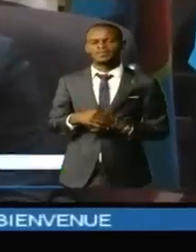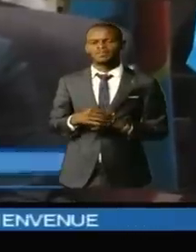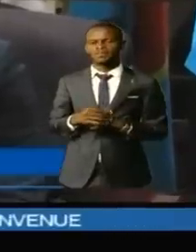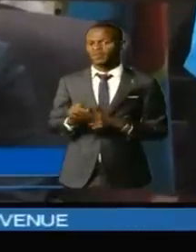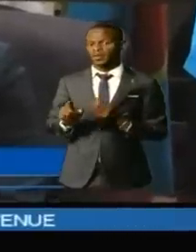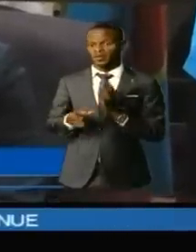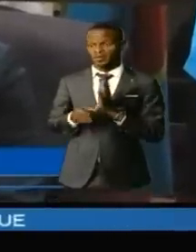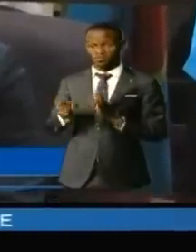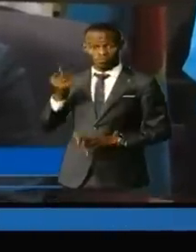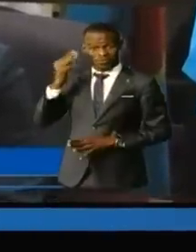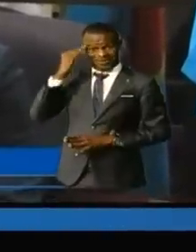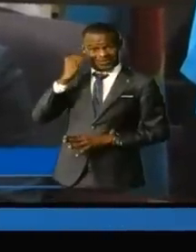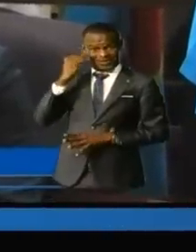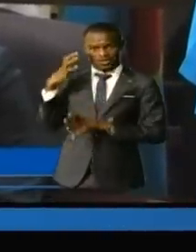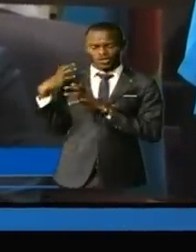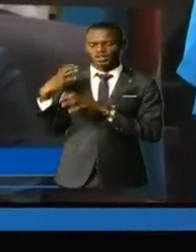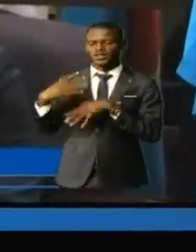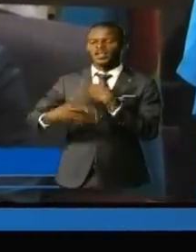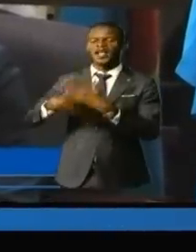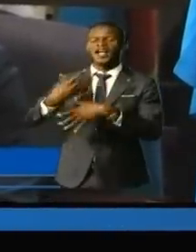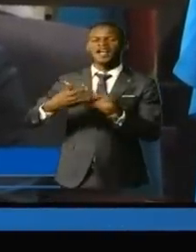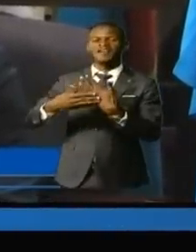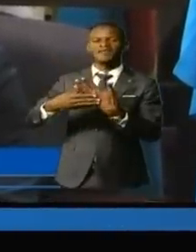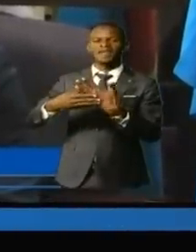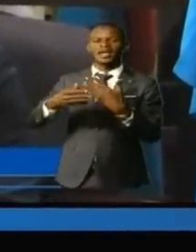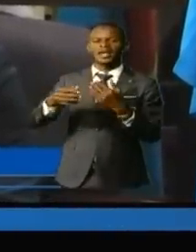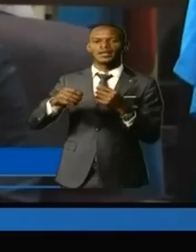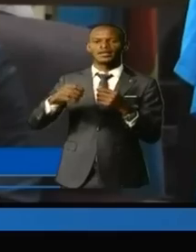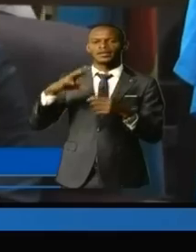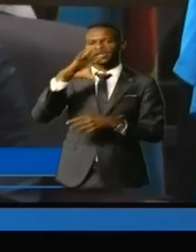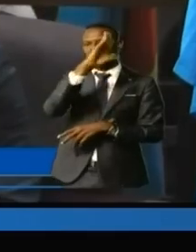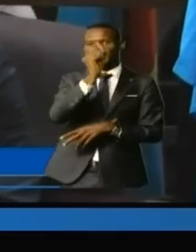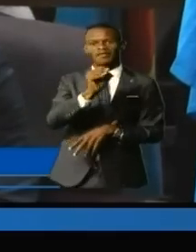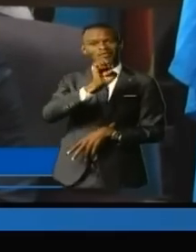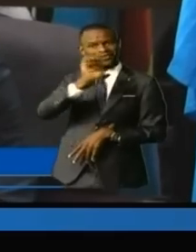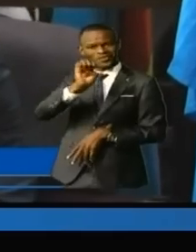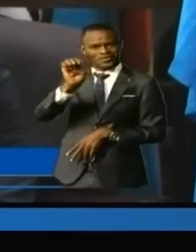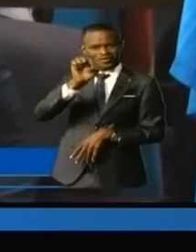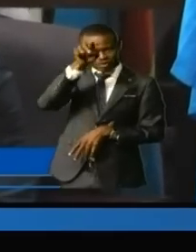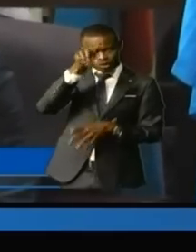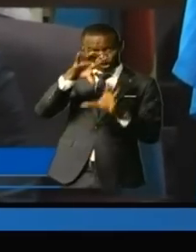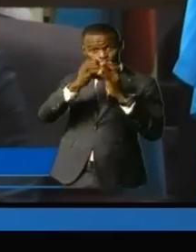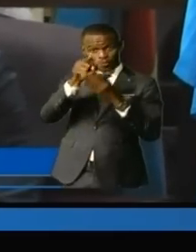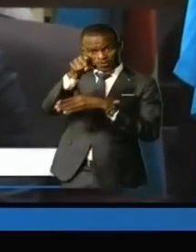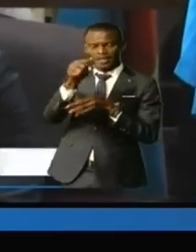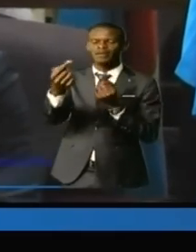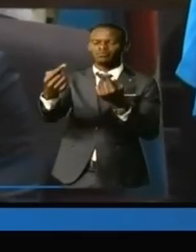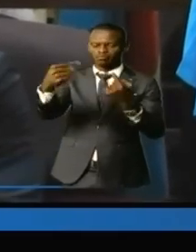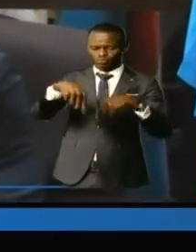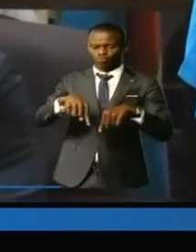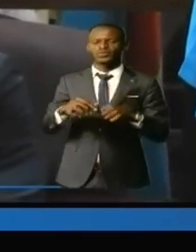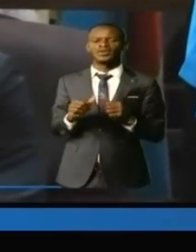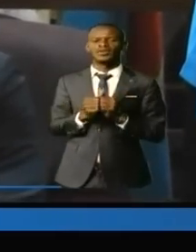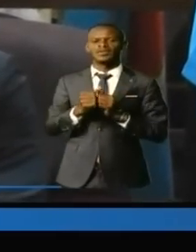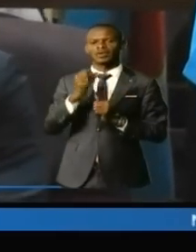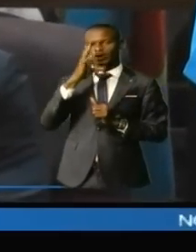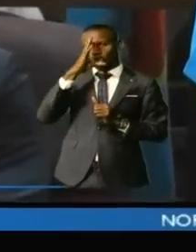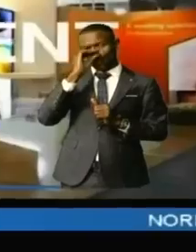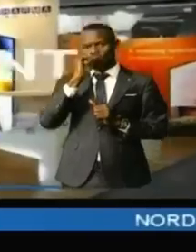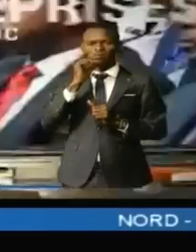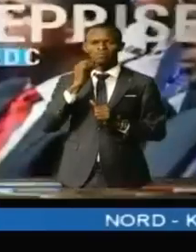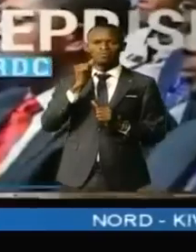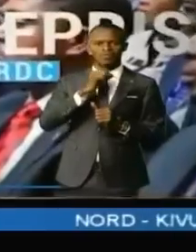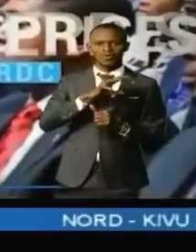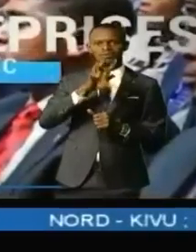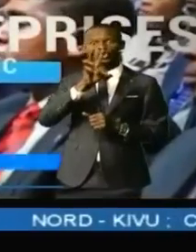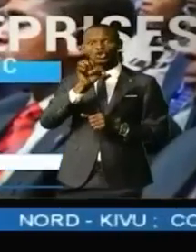le chef des affaires de l'Afrique de l'Est, avec près de 68 hommes et femmes d'affaires.